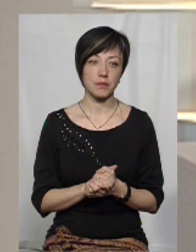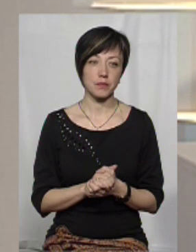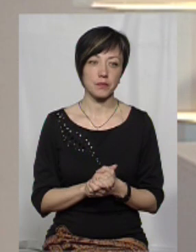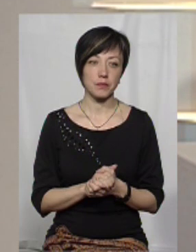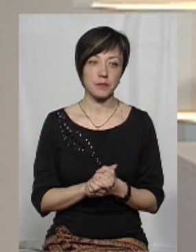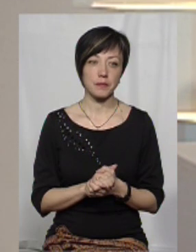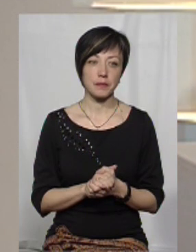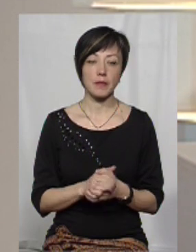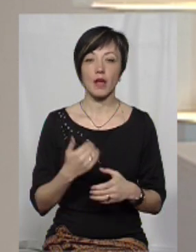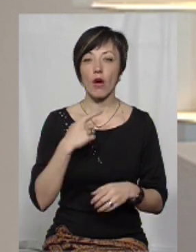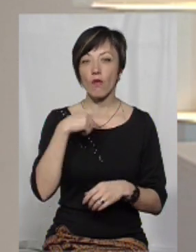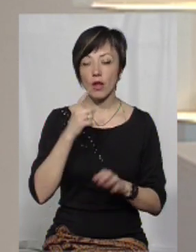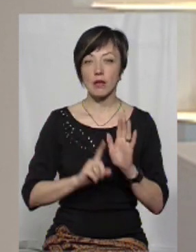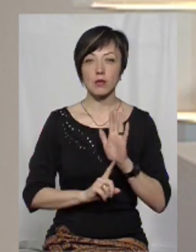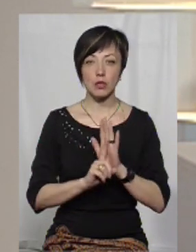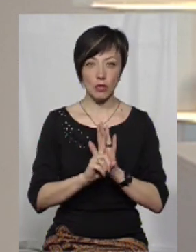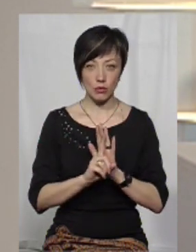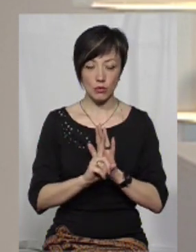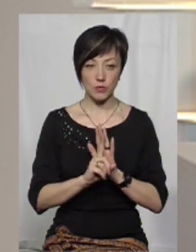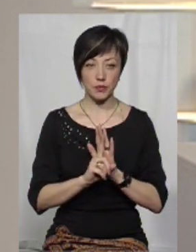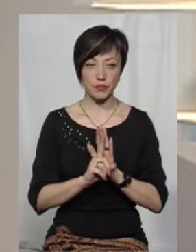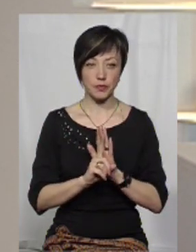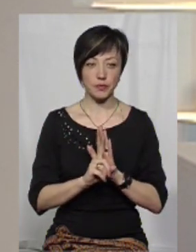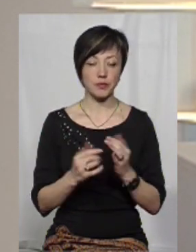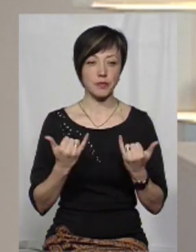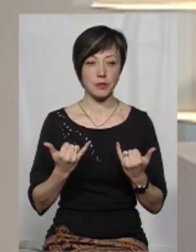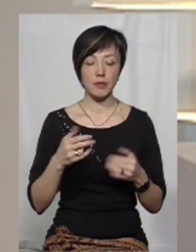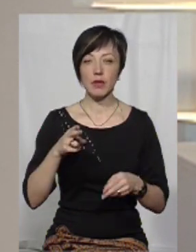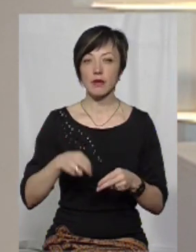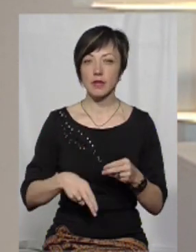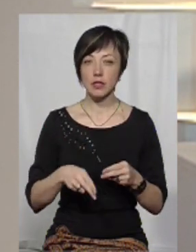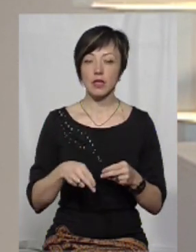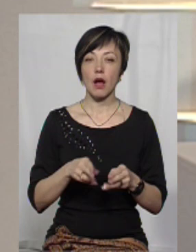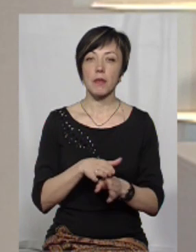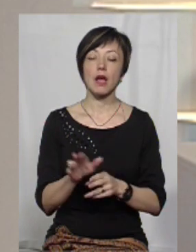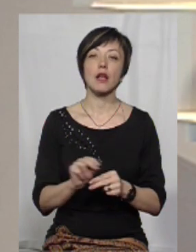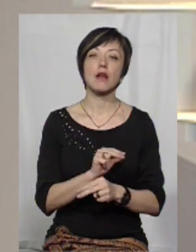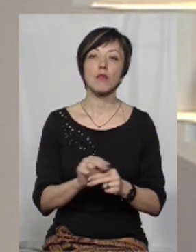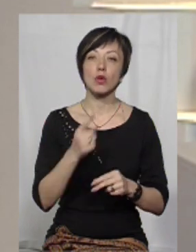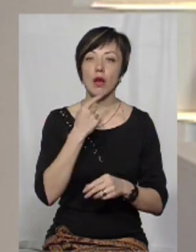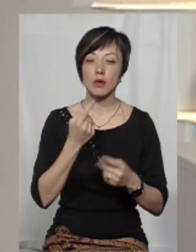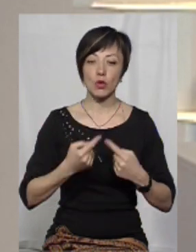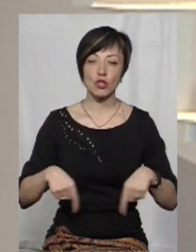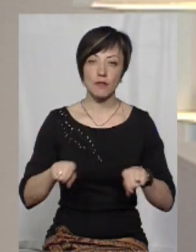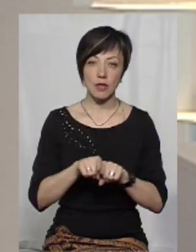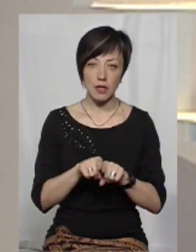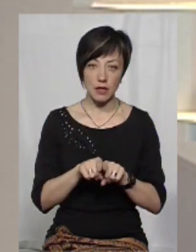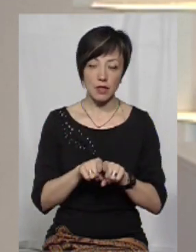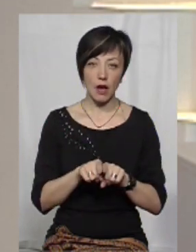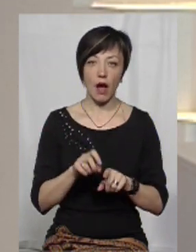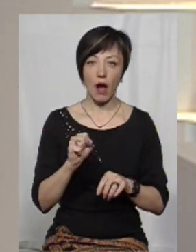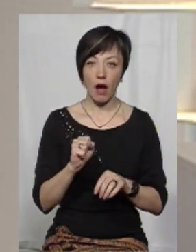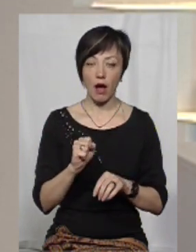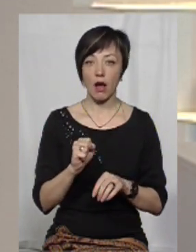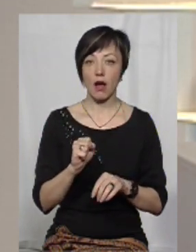удобно. Как я говорила на початку, наразі завершується капітальний ремонт гематологічного відділення.